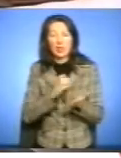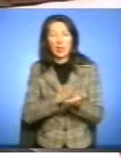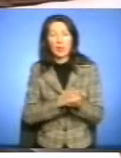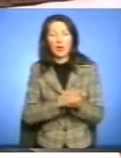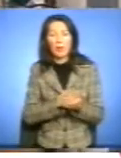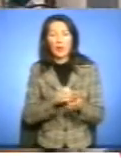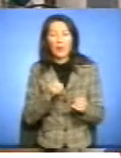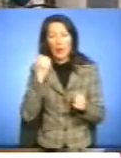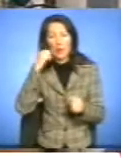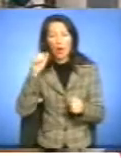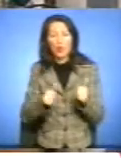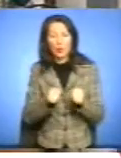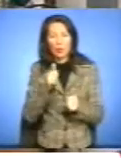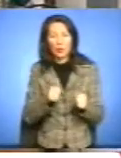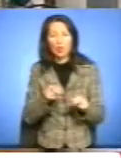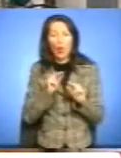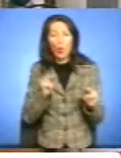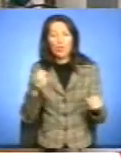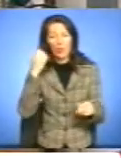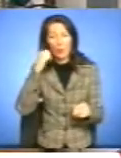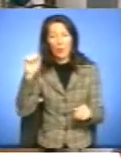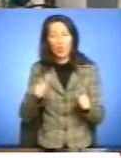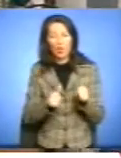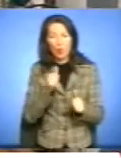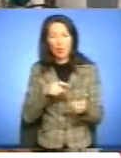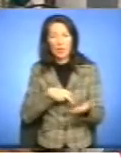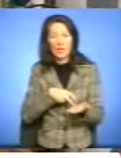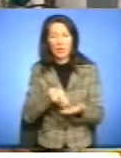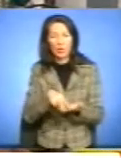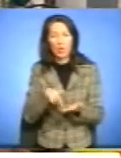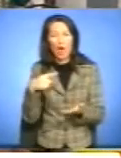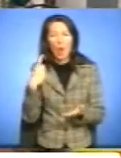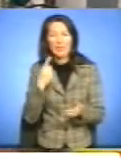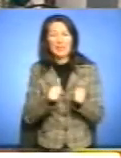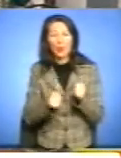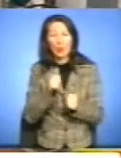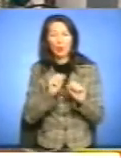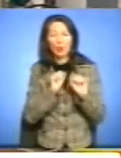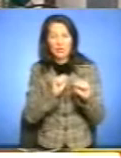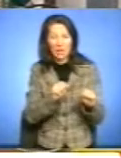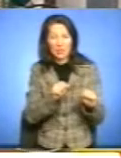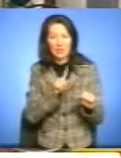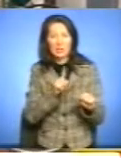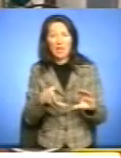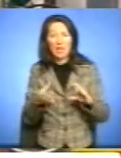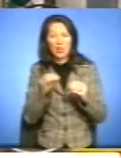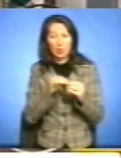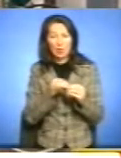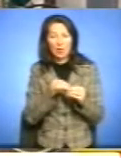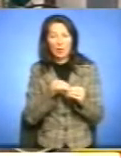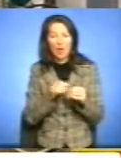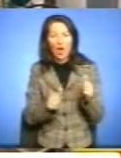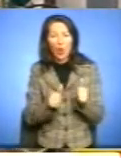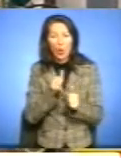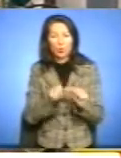наукової кар'єри. Учні-переможці в конкурсі йдуть на обласний конкурс «Захист». За результатами